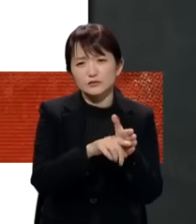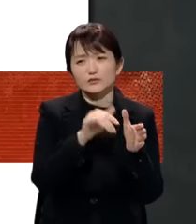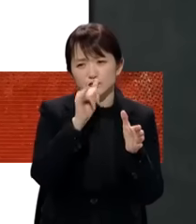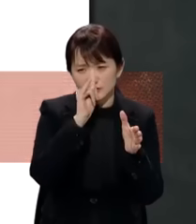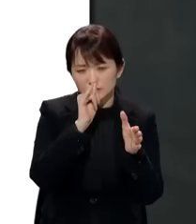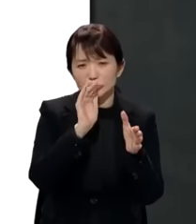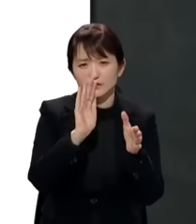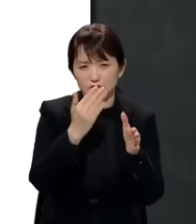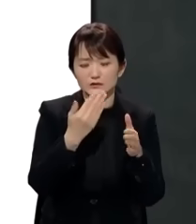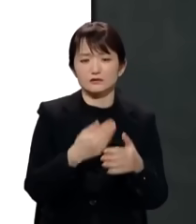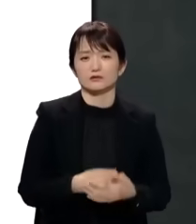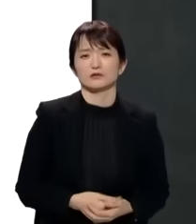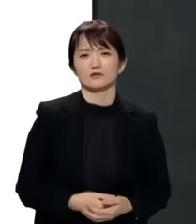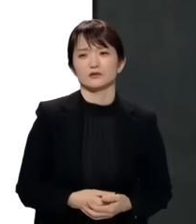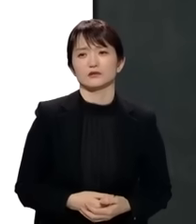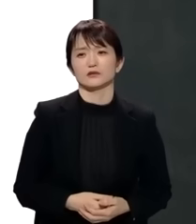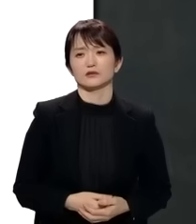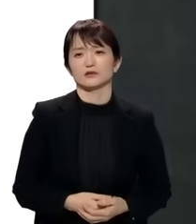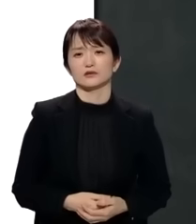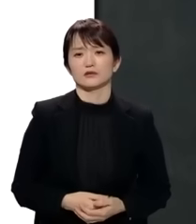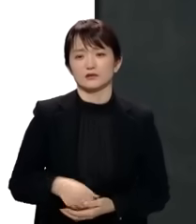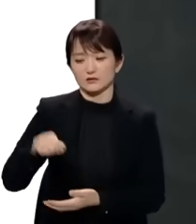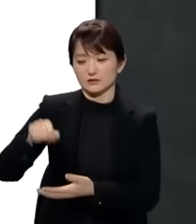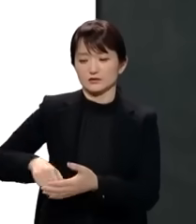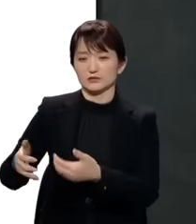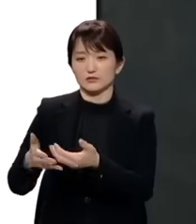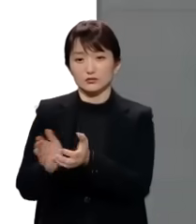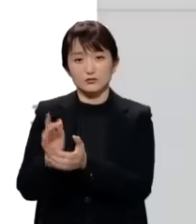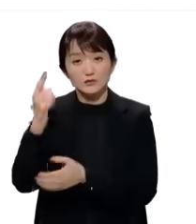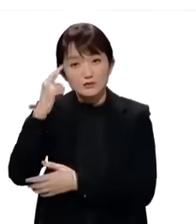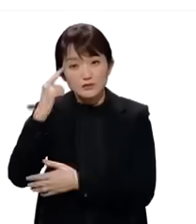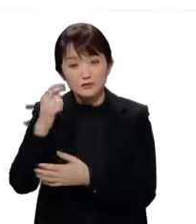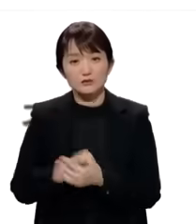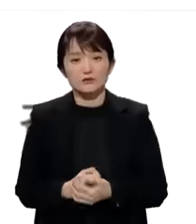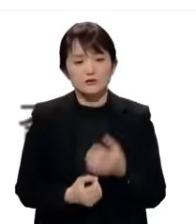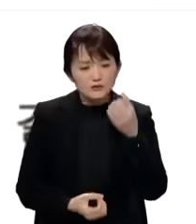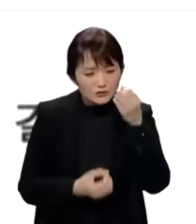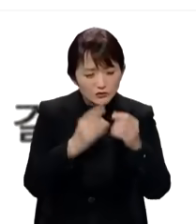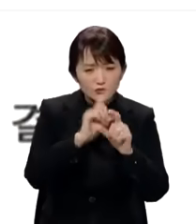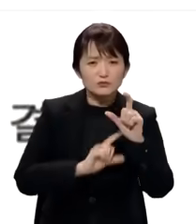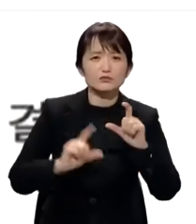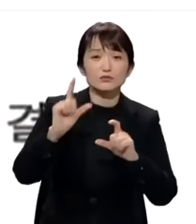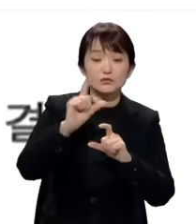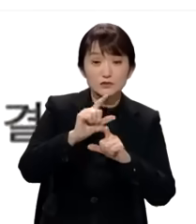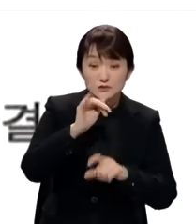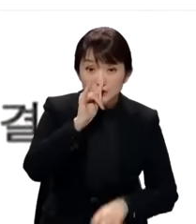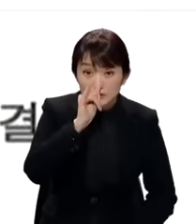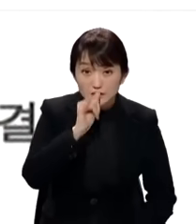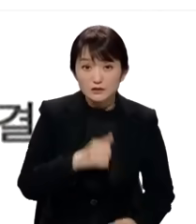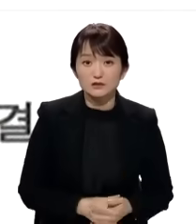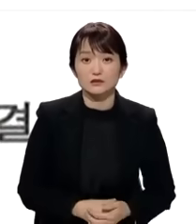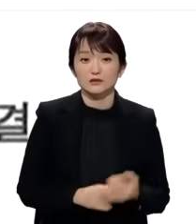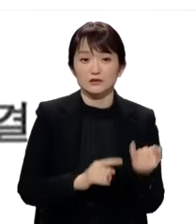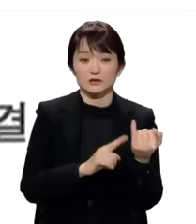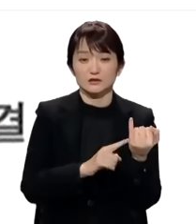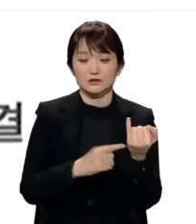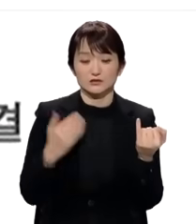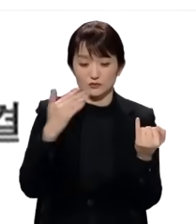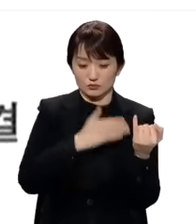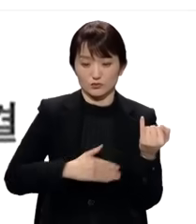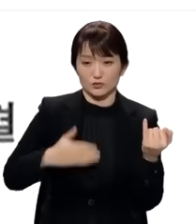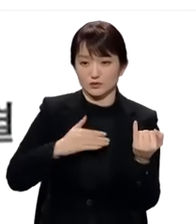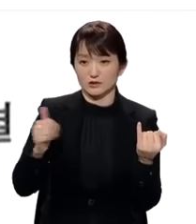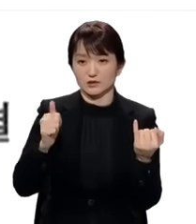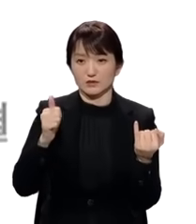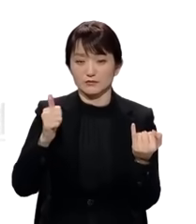됩니다 일단은 재판부에서 판단하기에는 진술 플러스 알파가 있느냐 봤더니이 아이의 신체에서 남성의 정액 반응이나